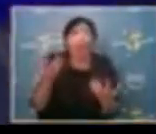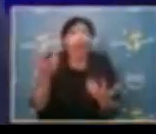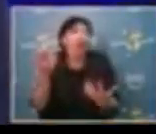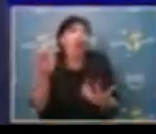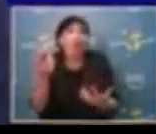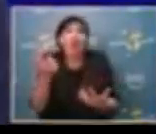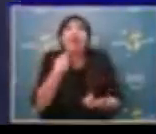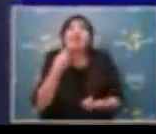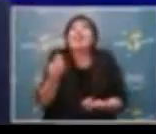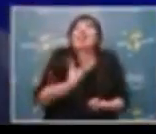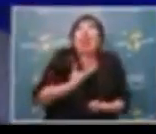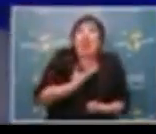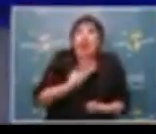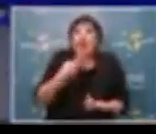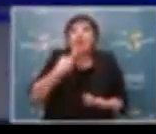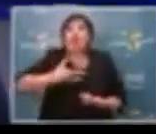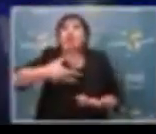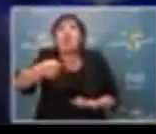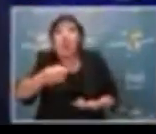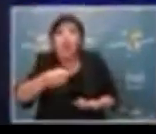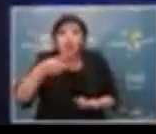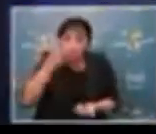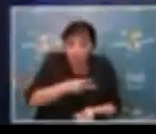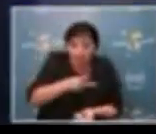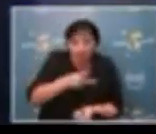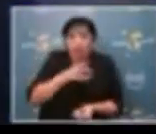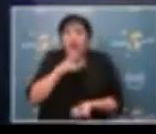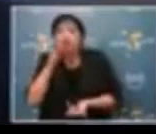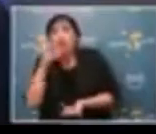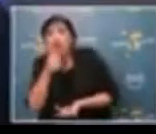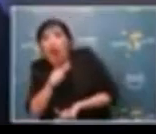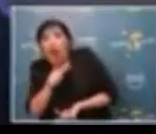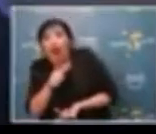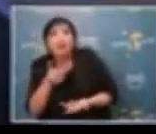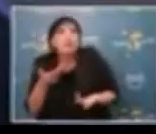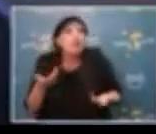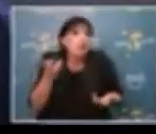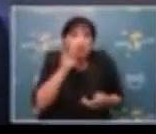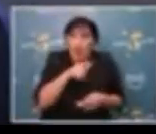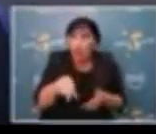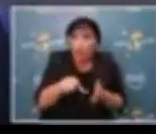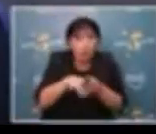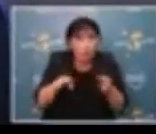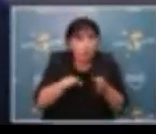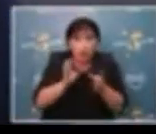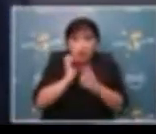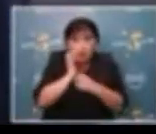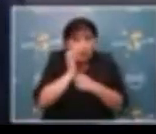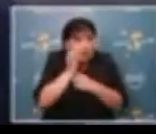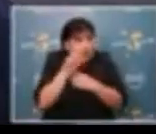la dà, chi la riceve, se è vera o falsa. È un momento strano questo, molto strano.